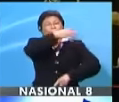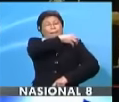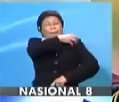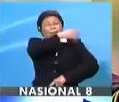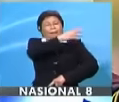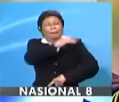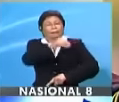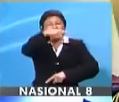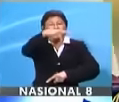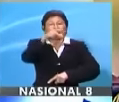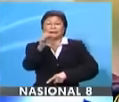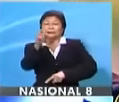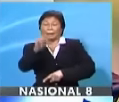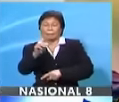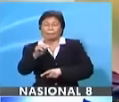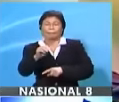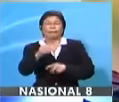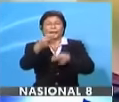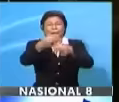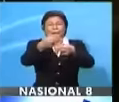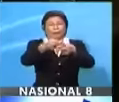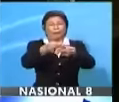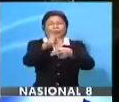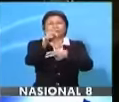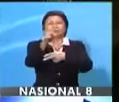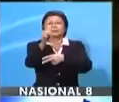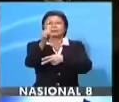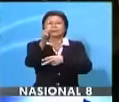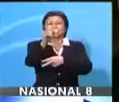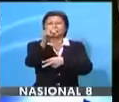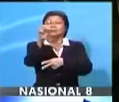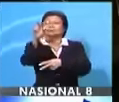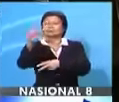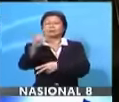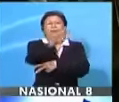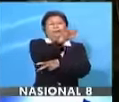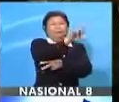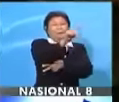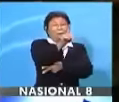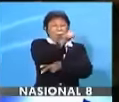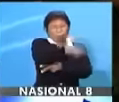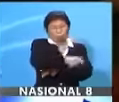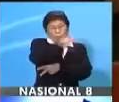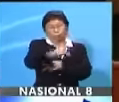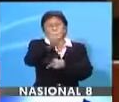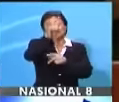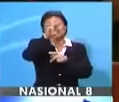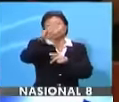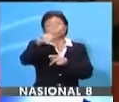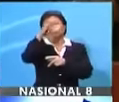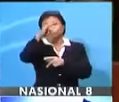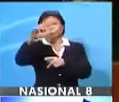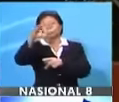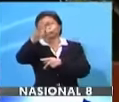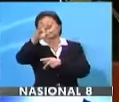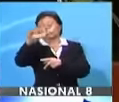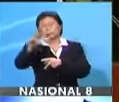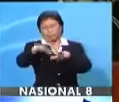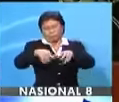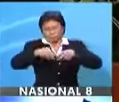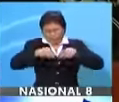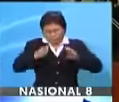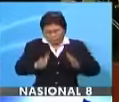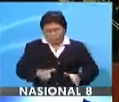Mahkota PSM yang membawa gelaran Tan Sri. Sebanyak 31 daripada 1,773